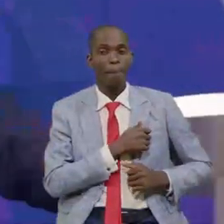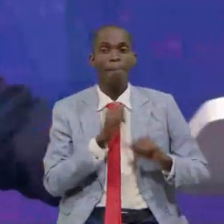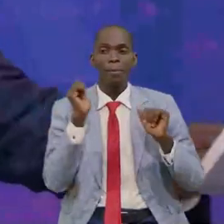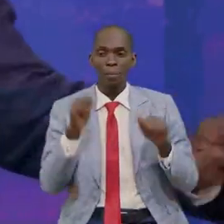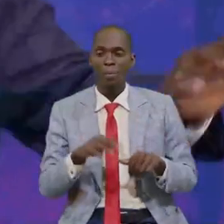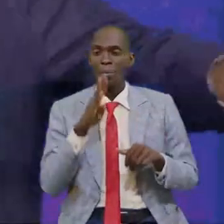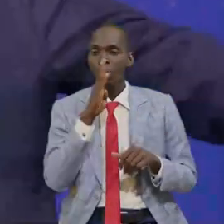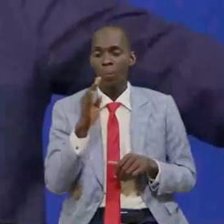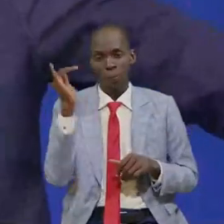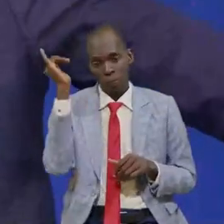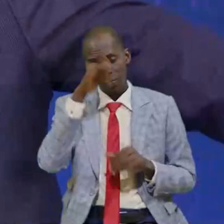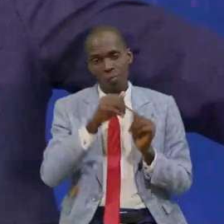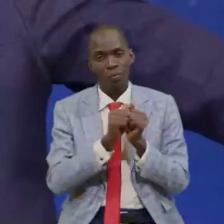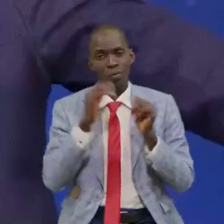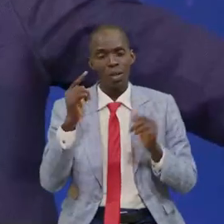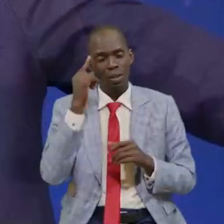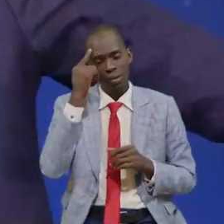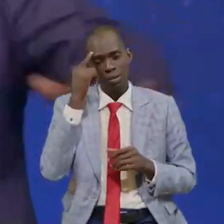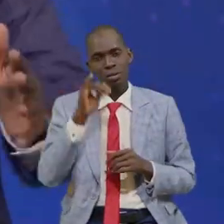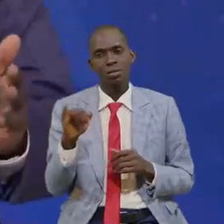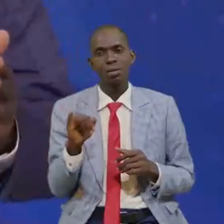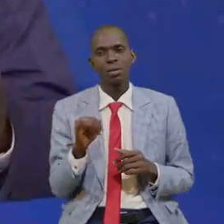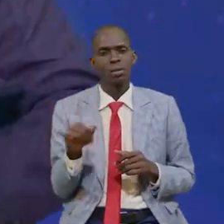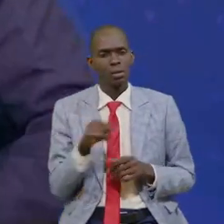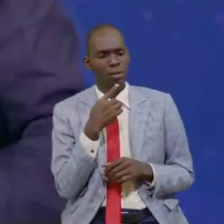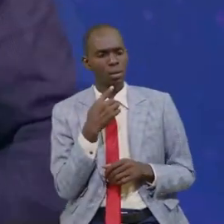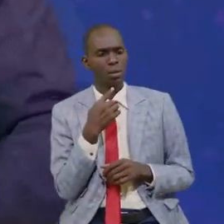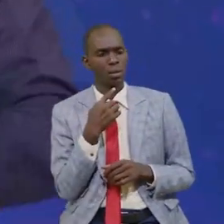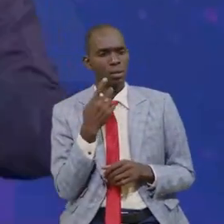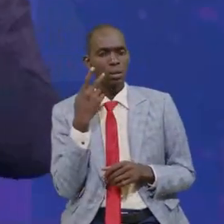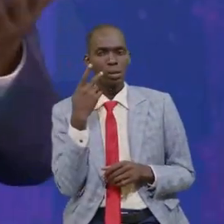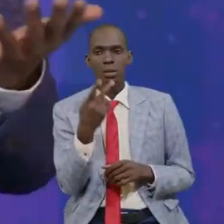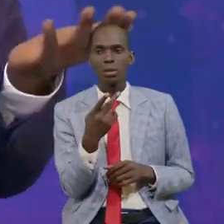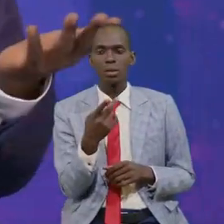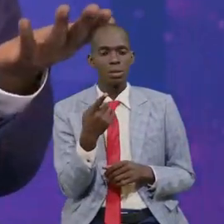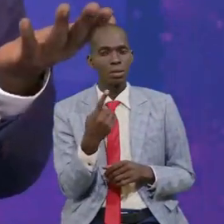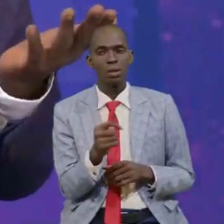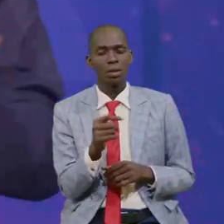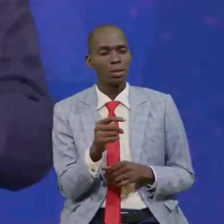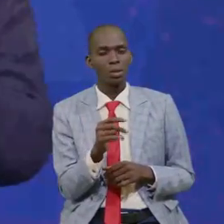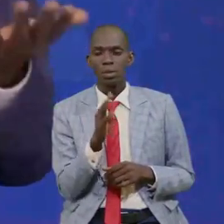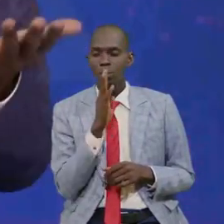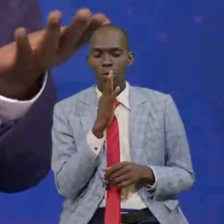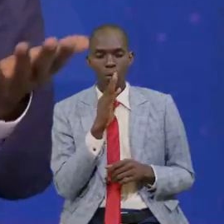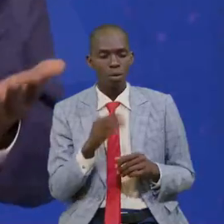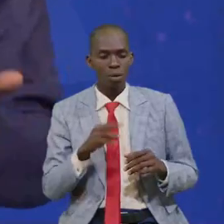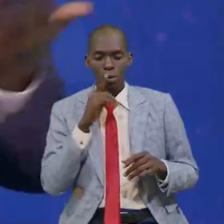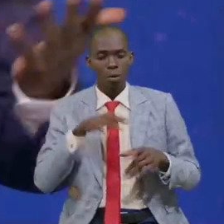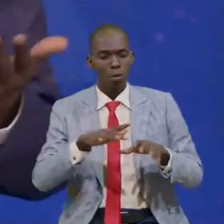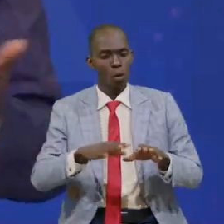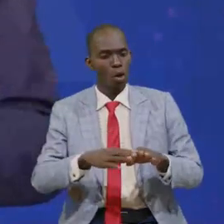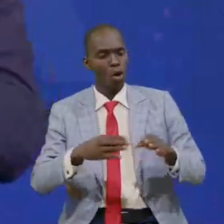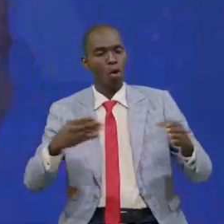peuvent être irréfléchies. Ils ont dit, regardez la mer qui s'ouvre. Ils n'ont jamais vu une chose pareille.